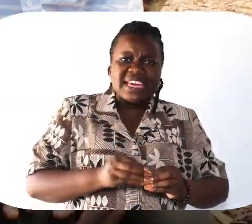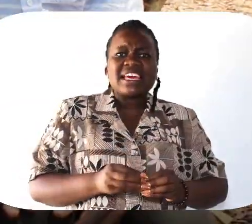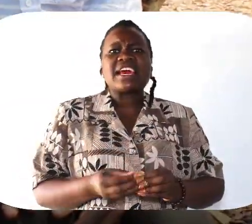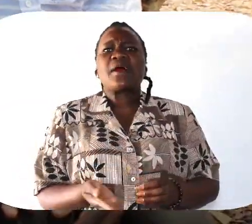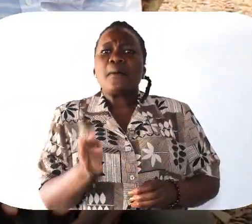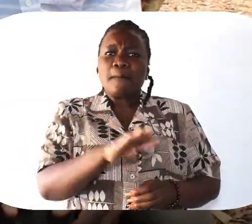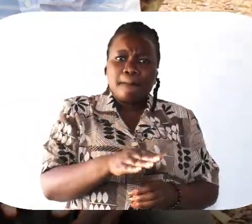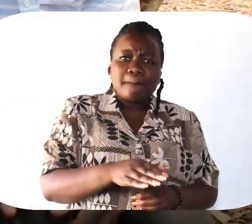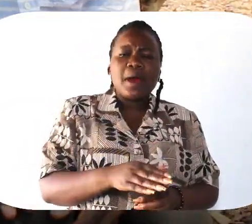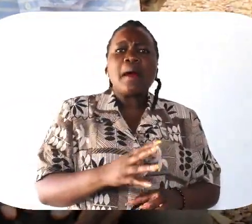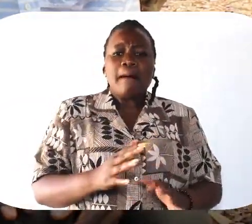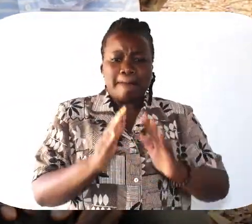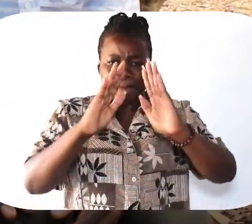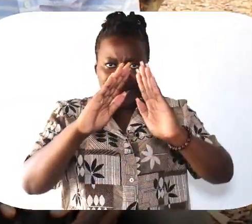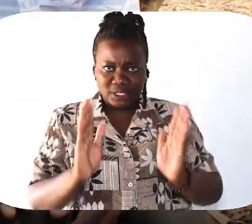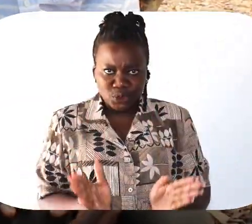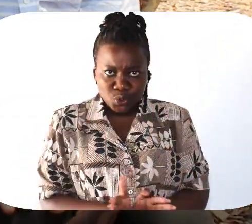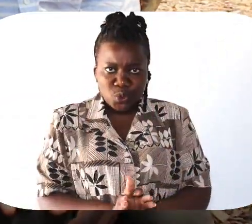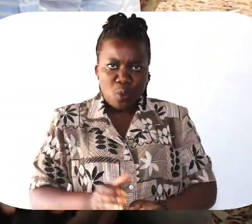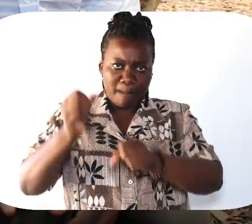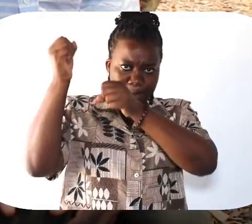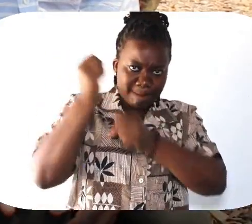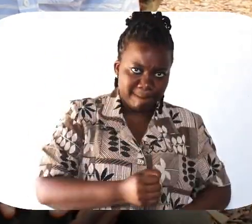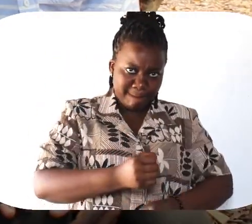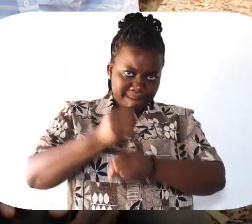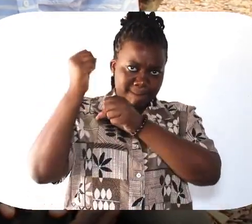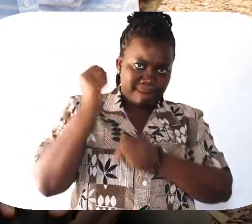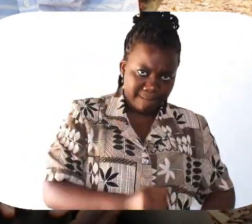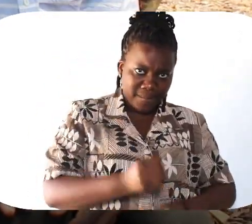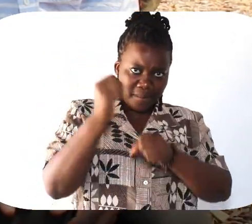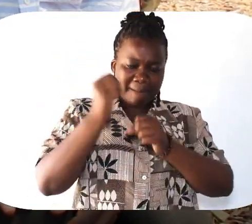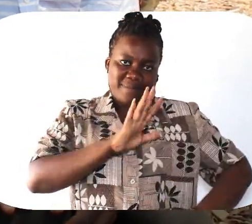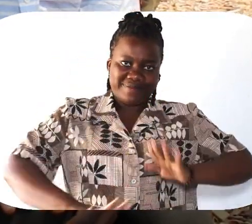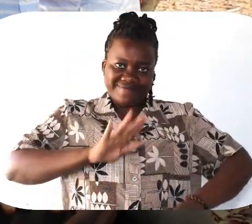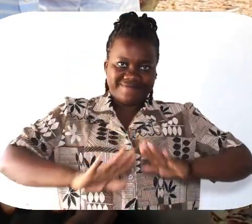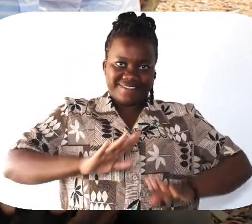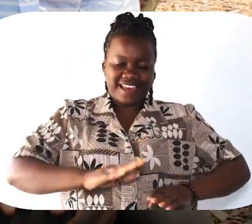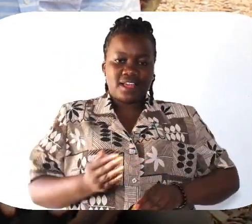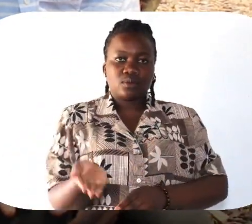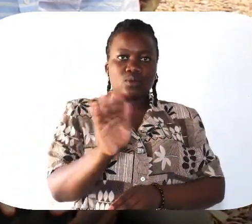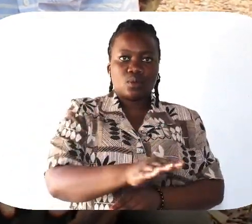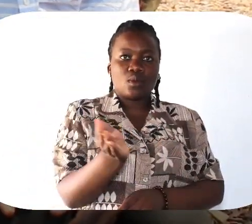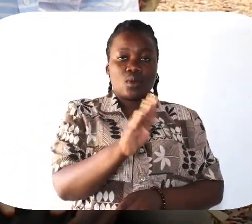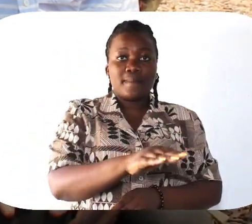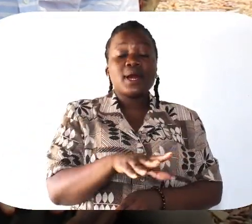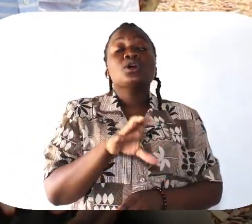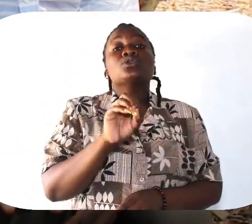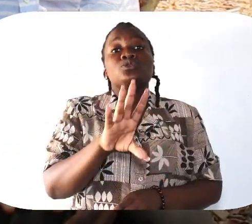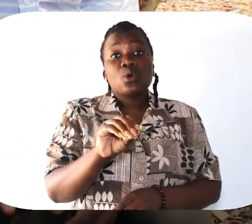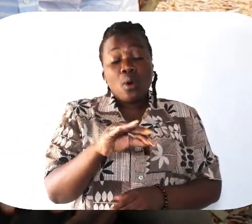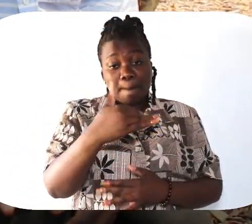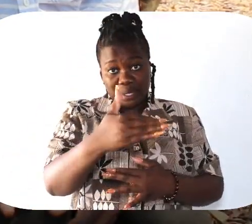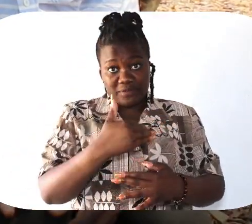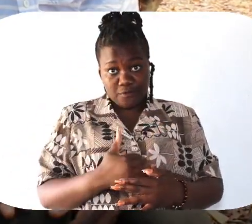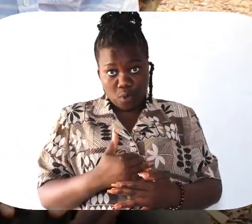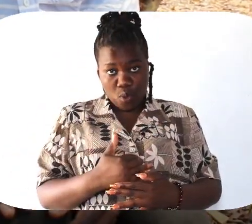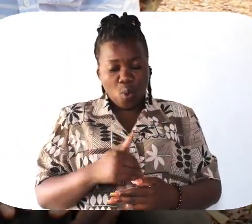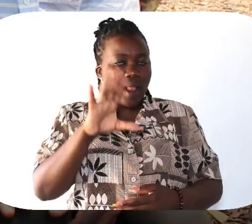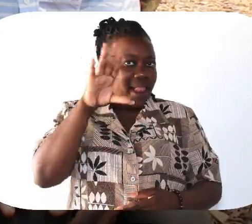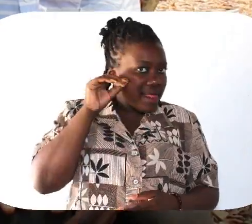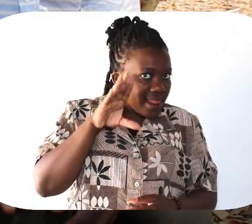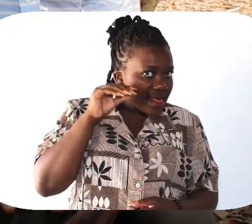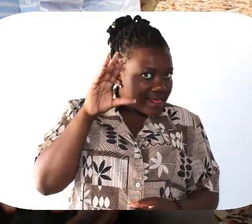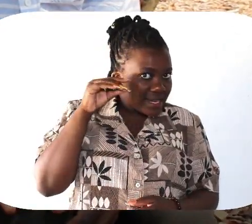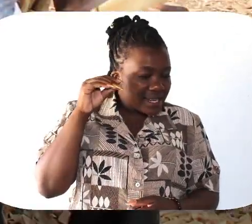kutsetsa kudai ngemigoti maturi ngoma nemakwako